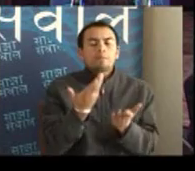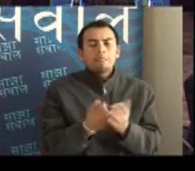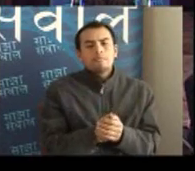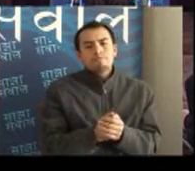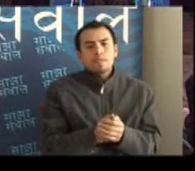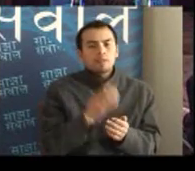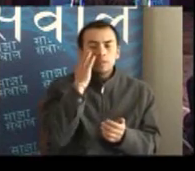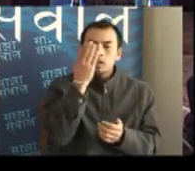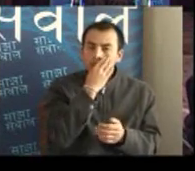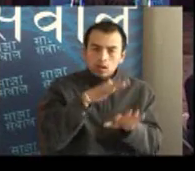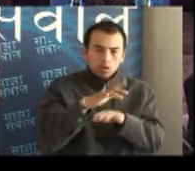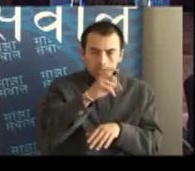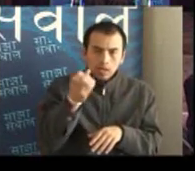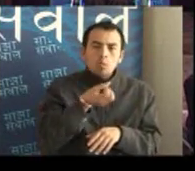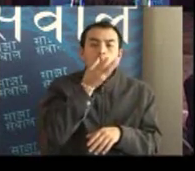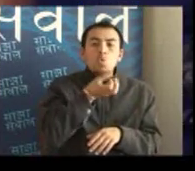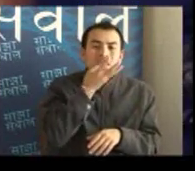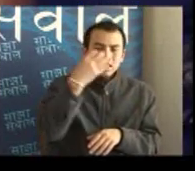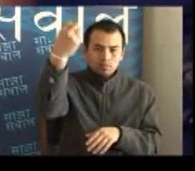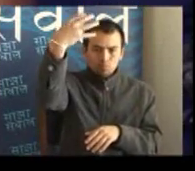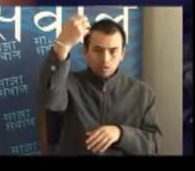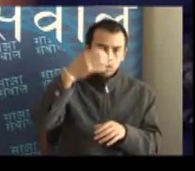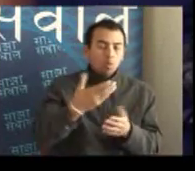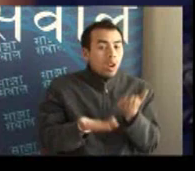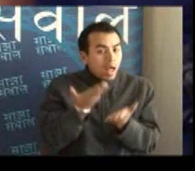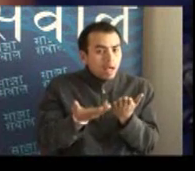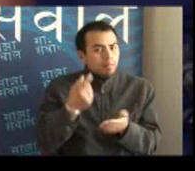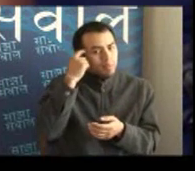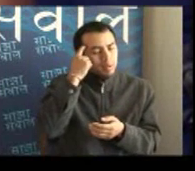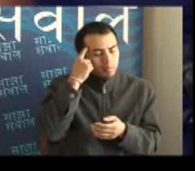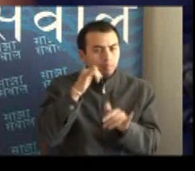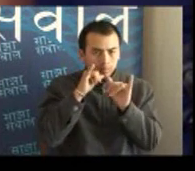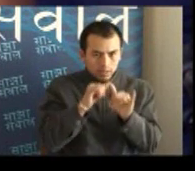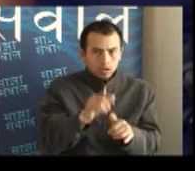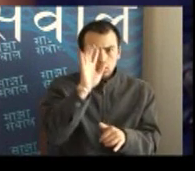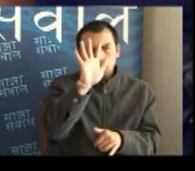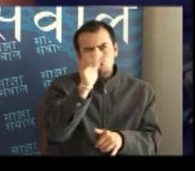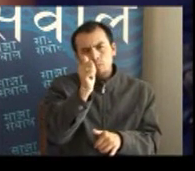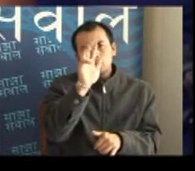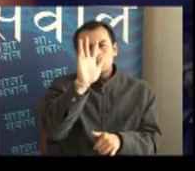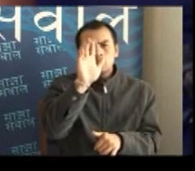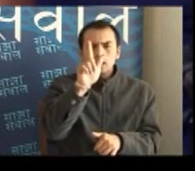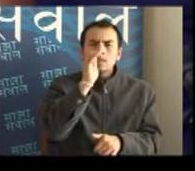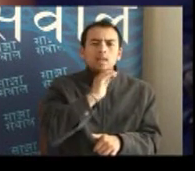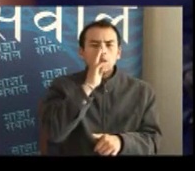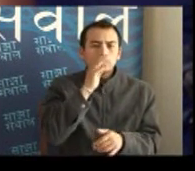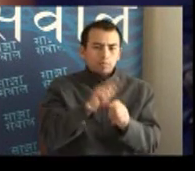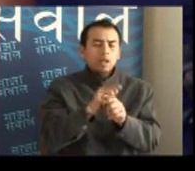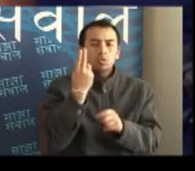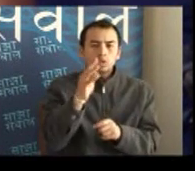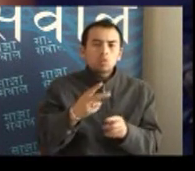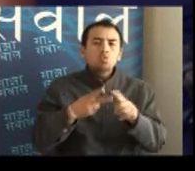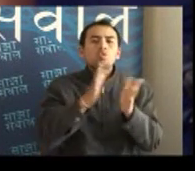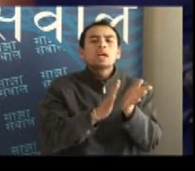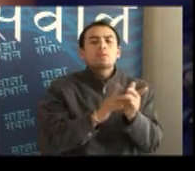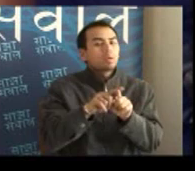रमेशजी? त्यो दृष्टिविहीनहरूको लागि भर्चुअल स्ट्रेट लाइट सम्भव हुन्छ भनेर मैले 56-57 सालमा त्यो टेक्नोलोजी बनाएको थिएँ र